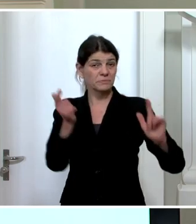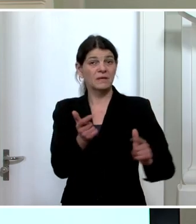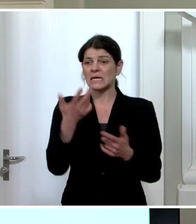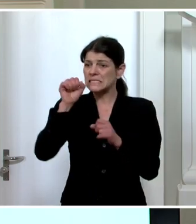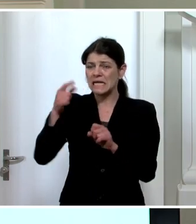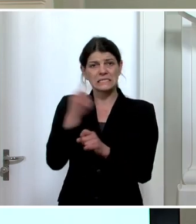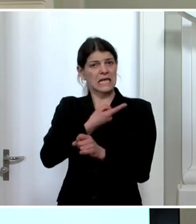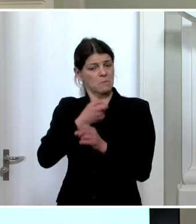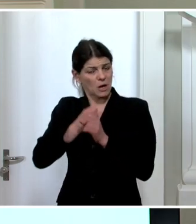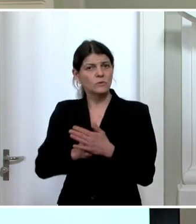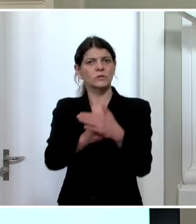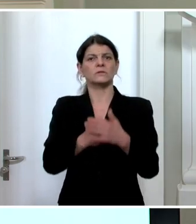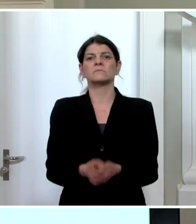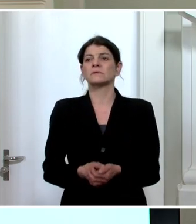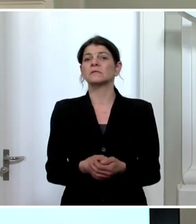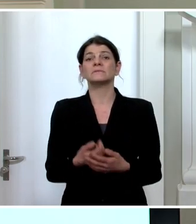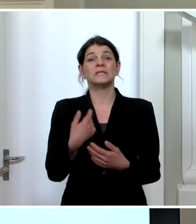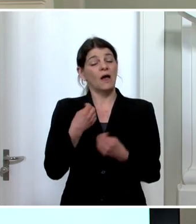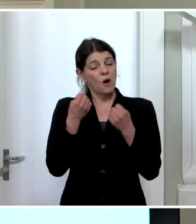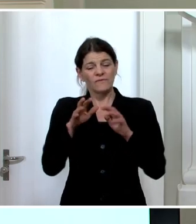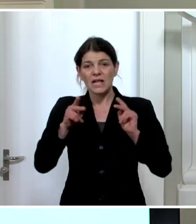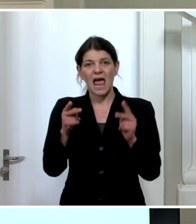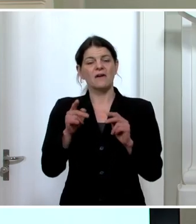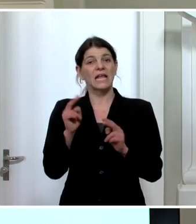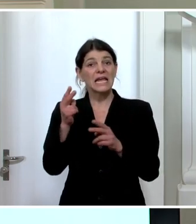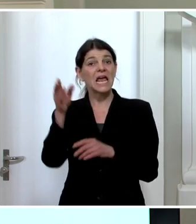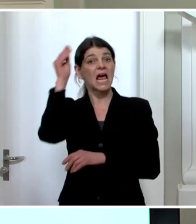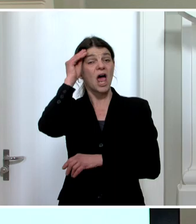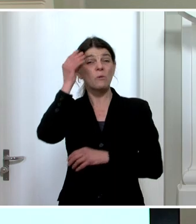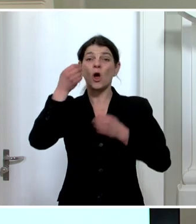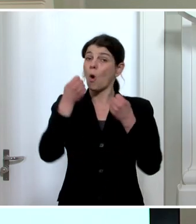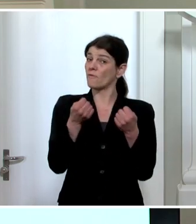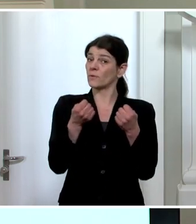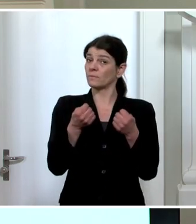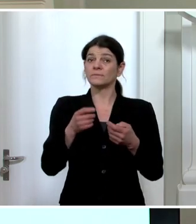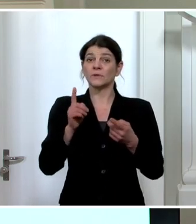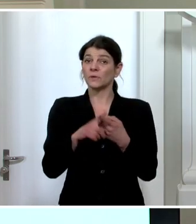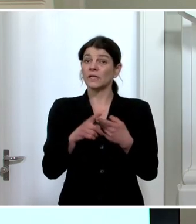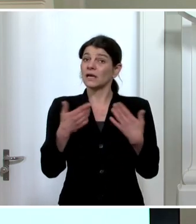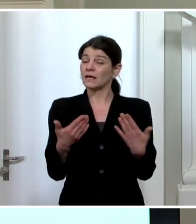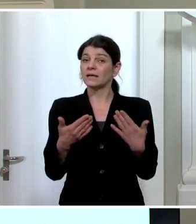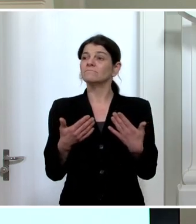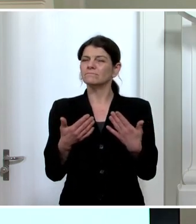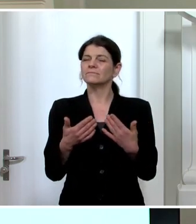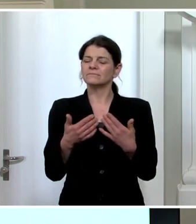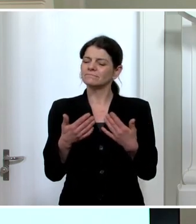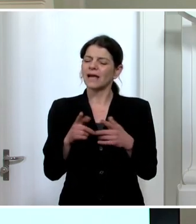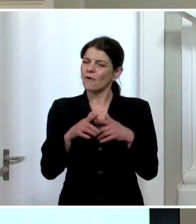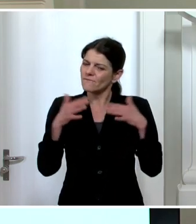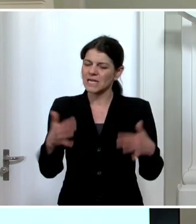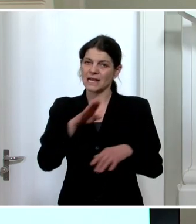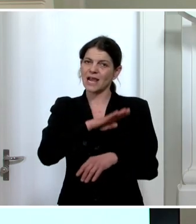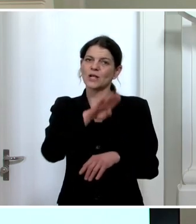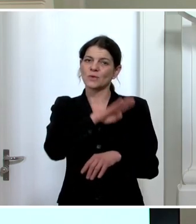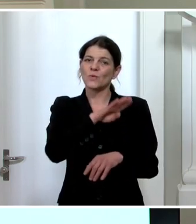Mögen dabei Kraft, Energie, Glaube, Hoffnung und auch eine große Portion Geduld Ihre